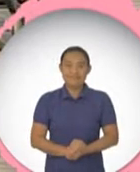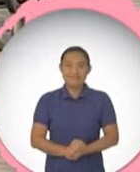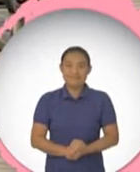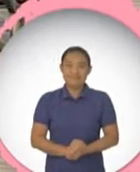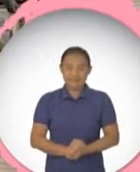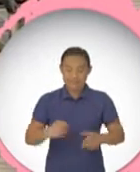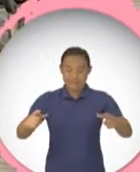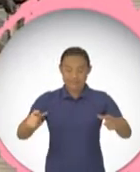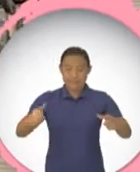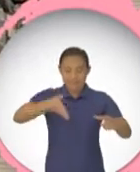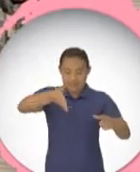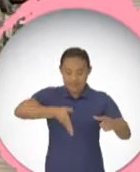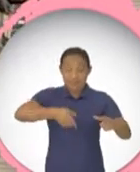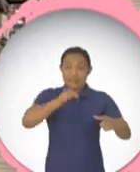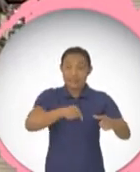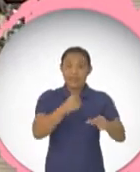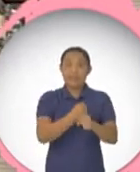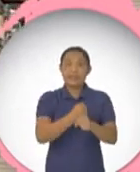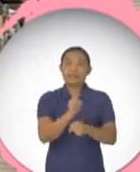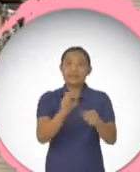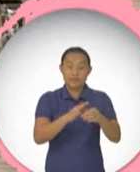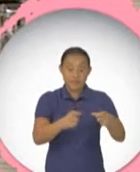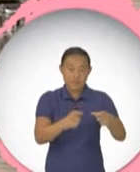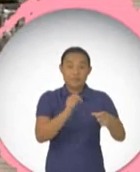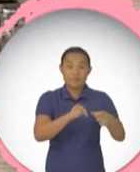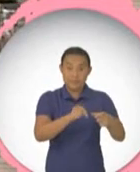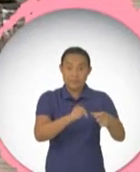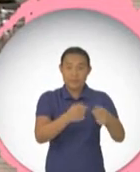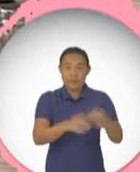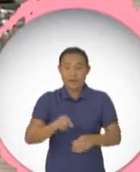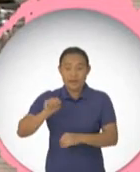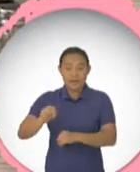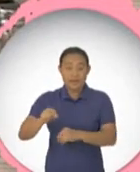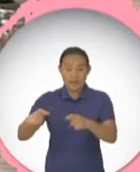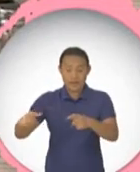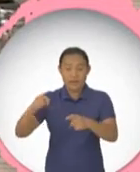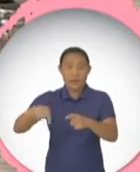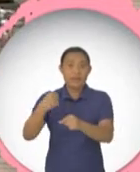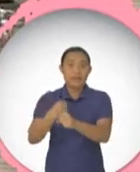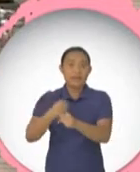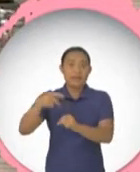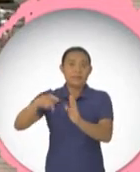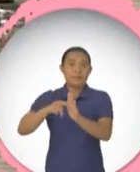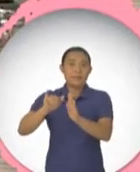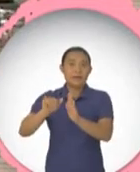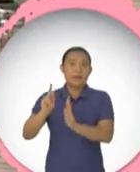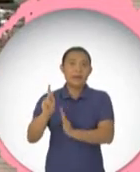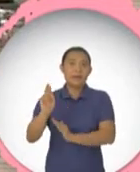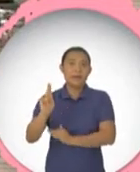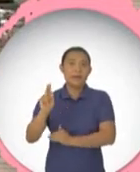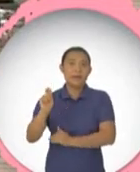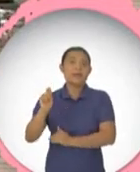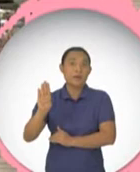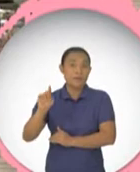งครึ่งนะคะครึ่งหนึ่งสำหรับทำพายผีเสื ้ อนะคะแล้วก็อีกครึ่งหนึ่งสำหรับทำพายกรอบ ครับ นะคะแล้วก็ถ้าเวลาทำ